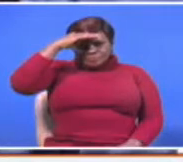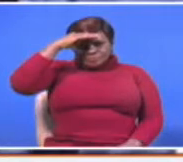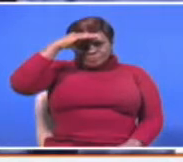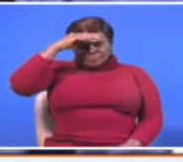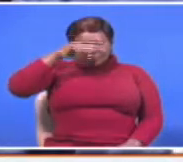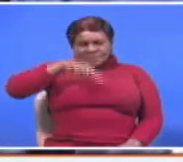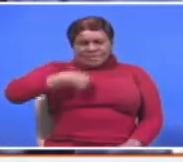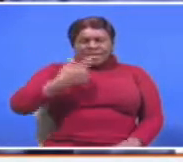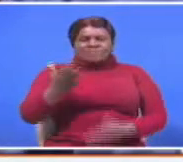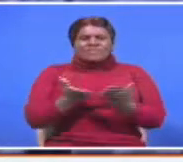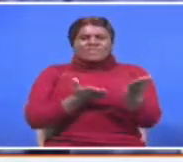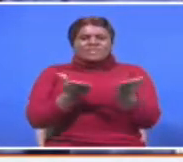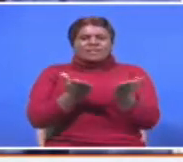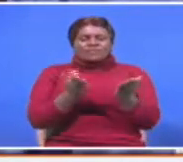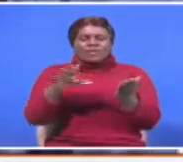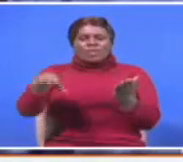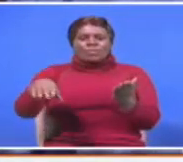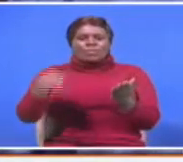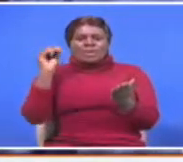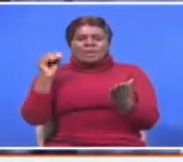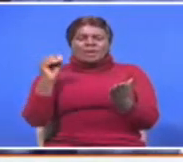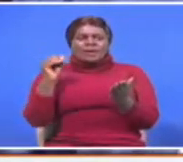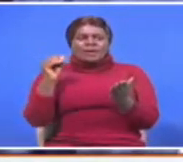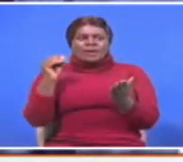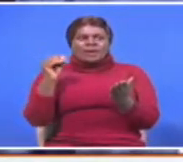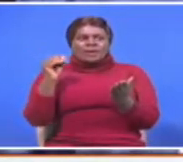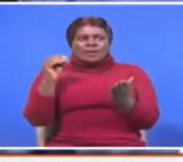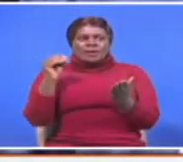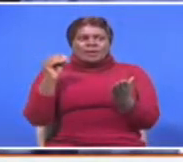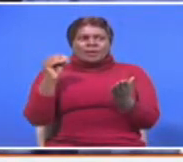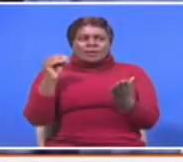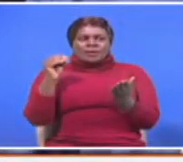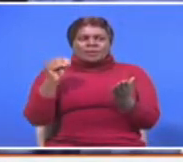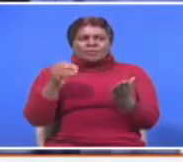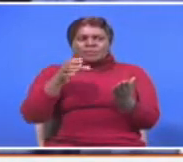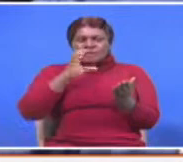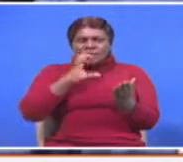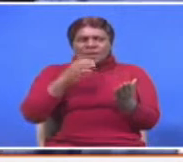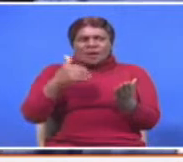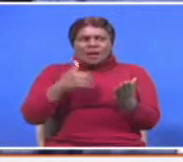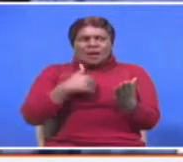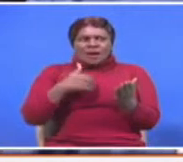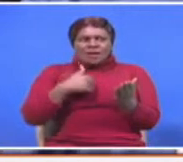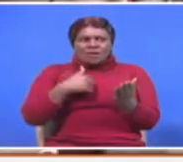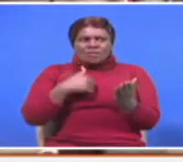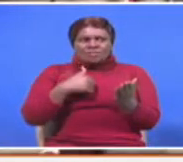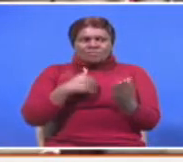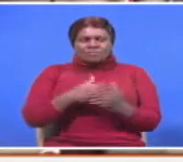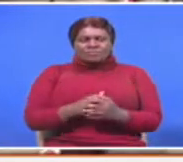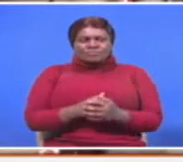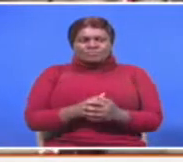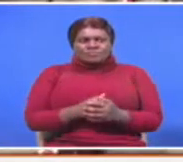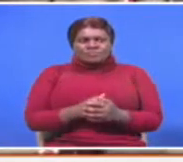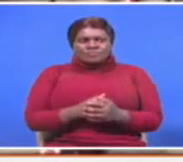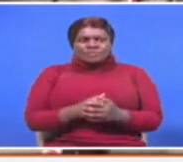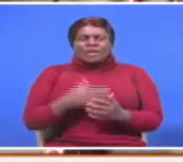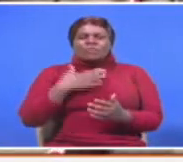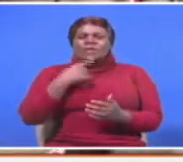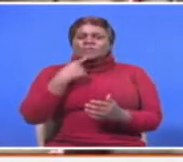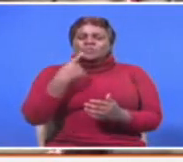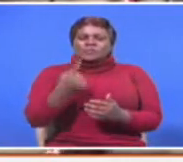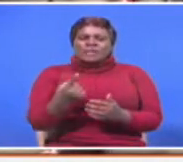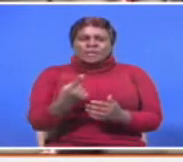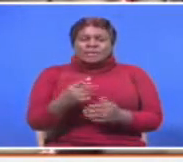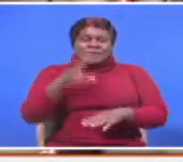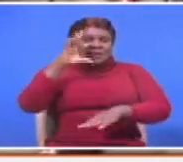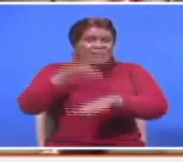service. Unaenda unarudisha chupa yako hapo, unachukua ingine ambaye iko na pombe unaenda. I want to say that if we